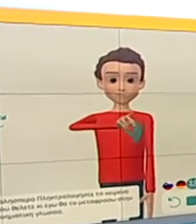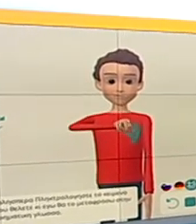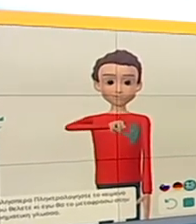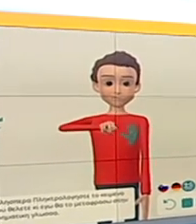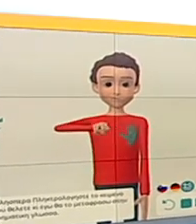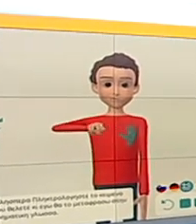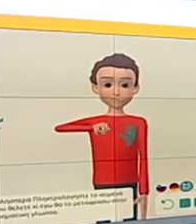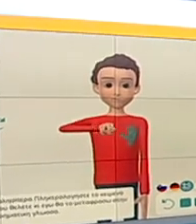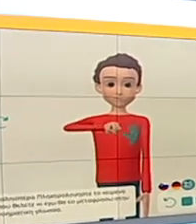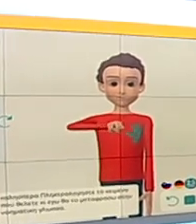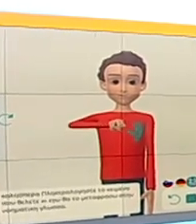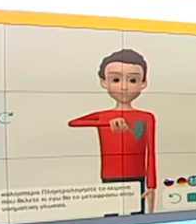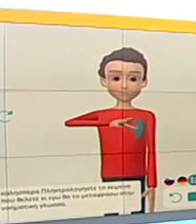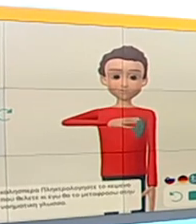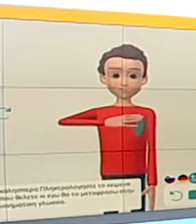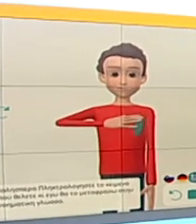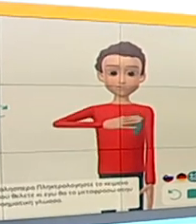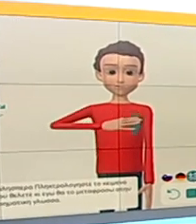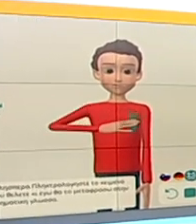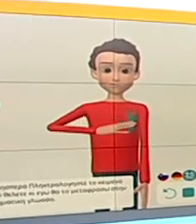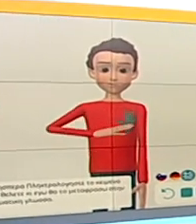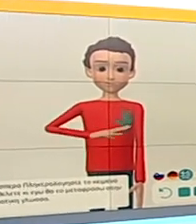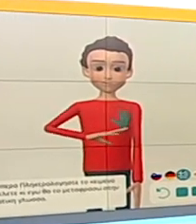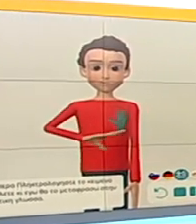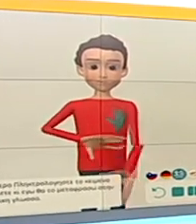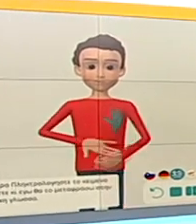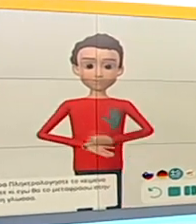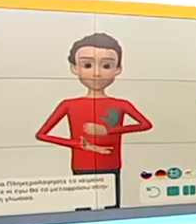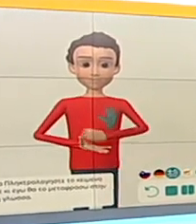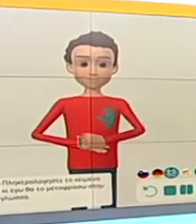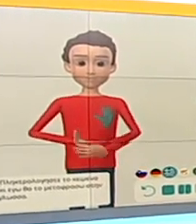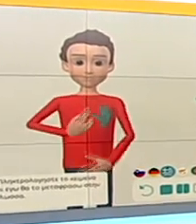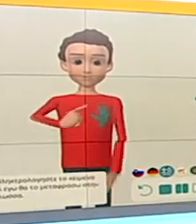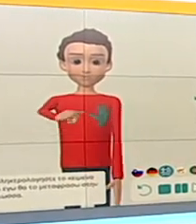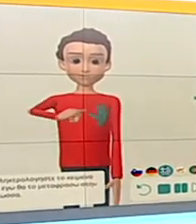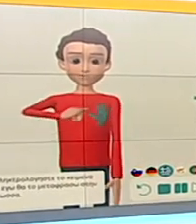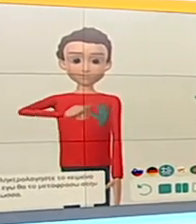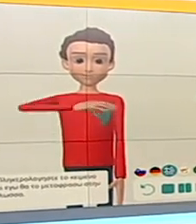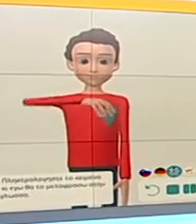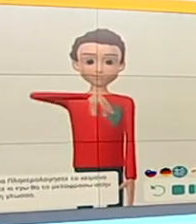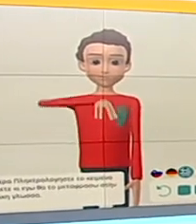να σας ευχαριστήσω για τη φιλοξενία και που δίνουμε τέτοια έκθεση. Υποχρέωσή μας. Να είστε καλά. Σας ευχαριστώ θερμά.